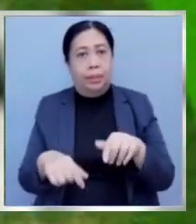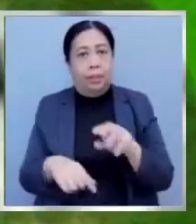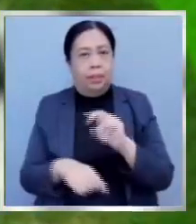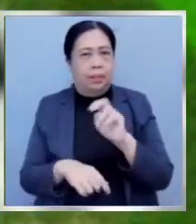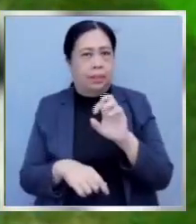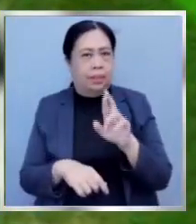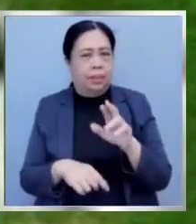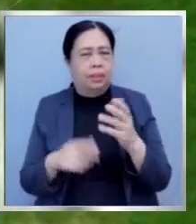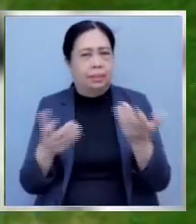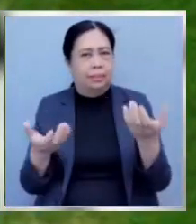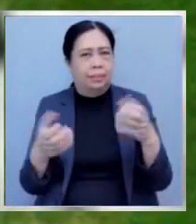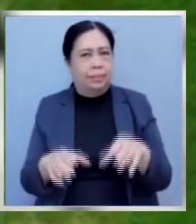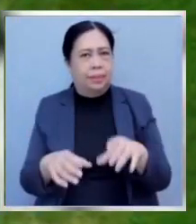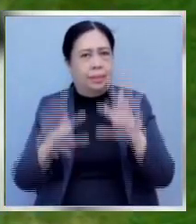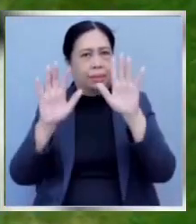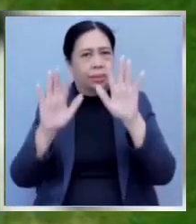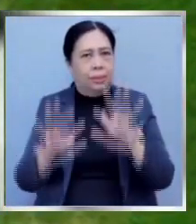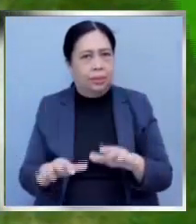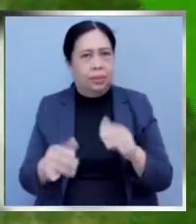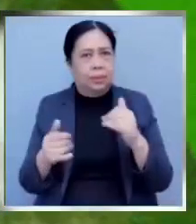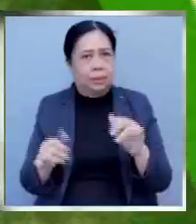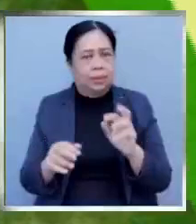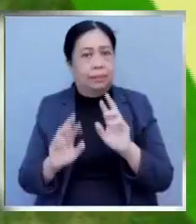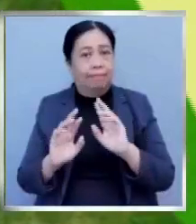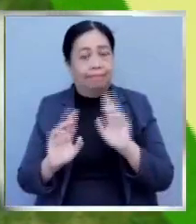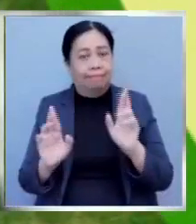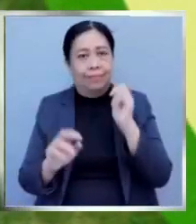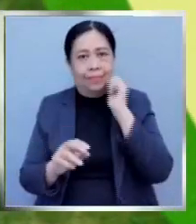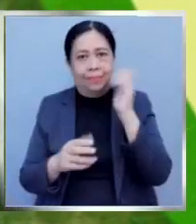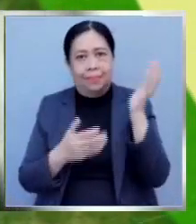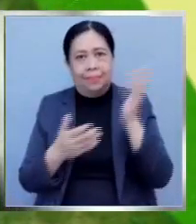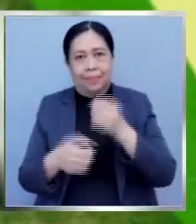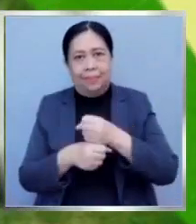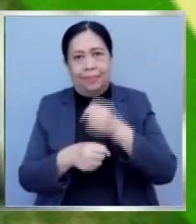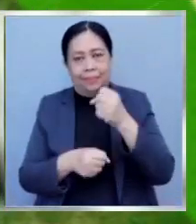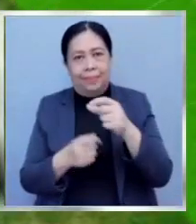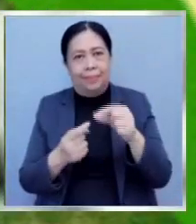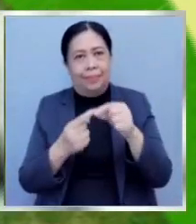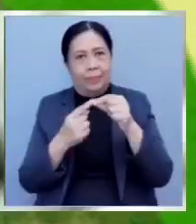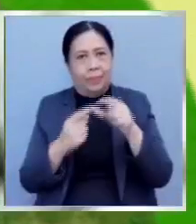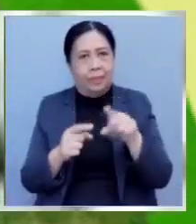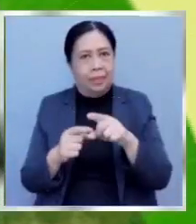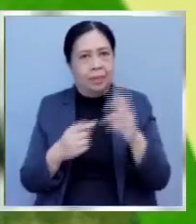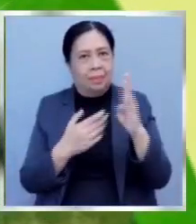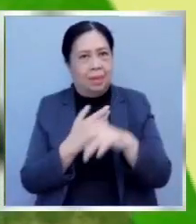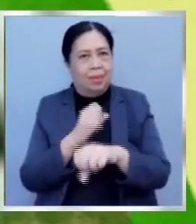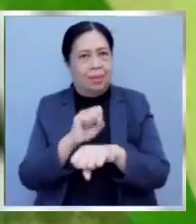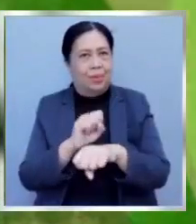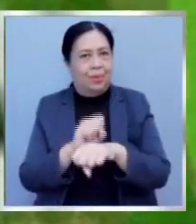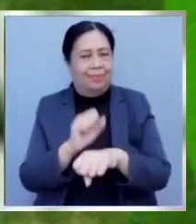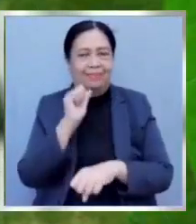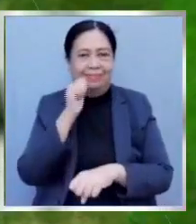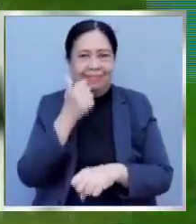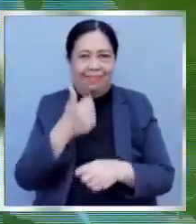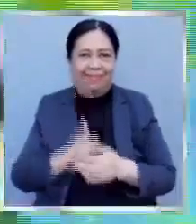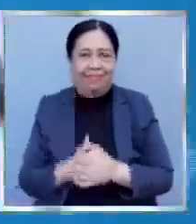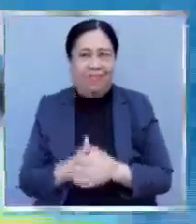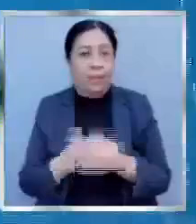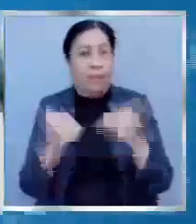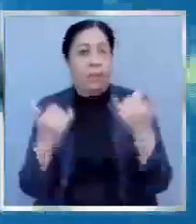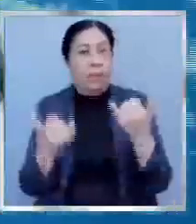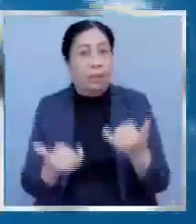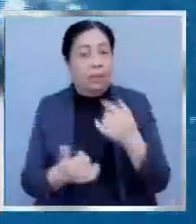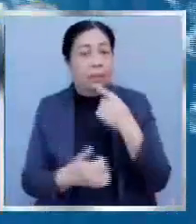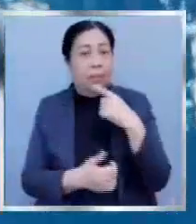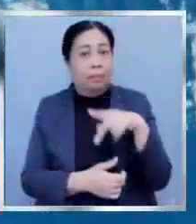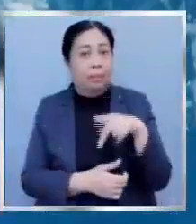inaalis ang tsansa ng ulan, kaya huwag pa rin kalimutang magdala ng payong, lalo na ho yung mga balik-trabaho na ulit bukas. Sa ngayon, ayon ho sa